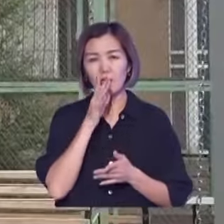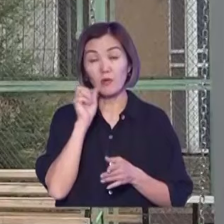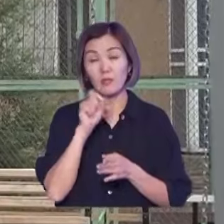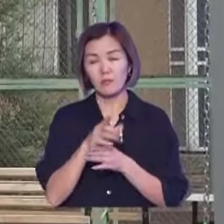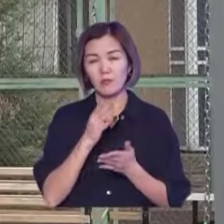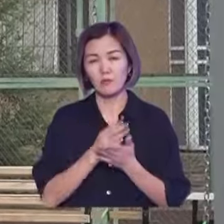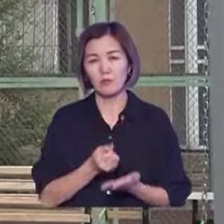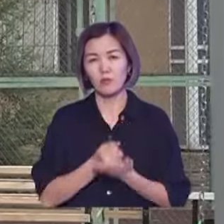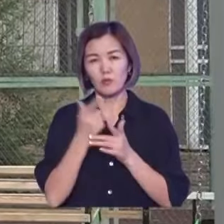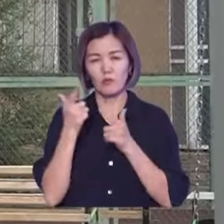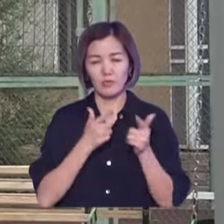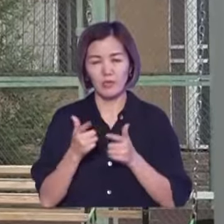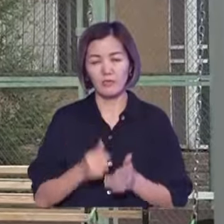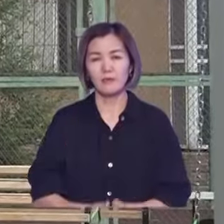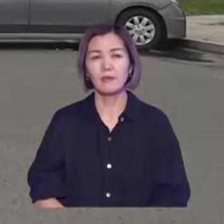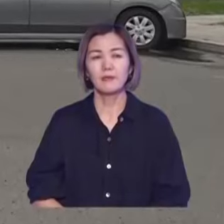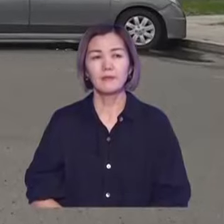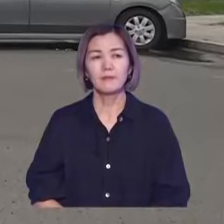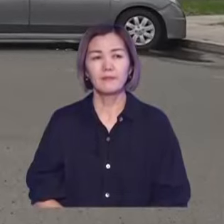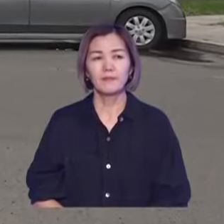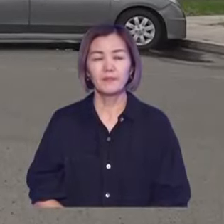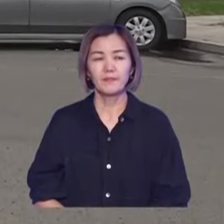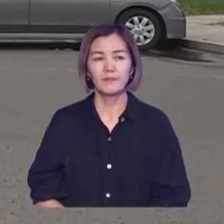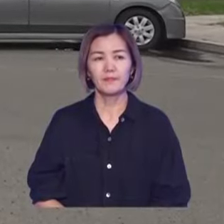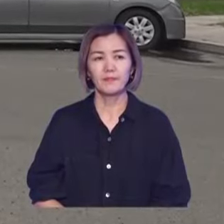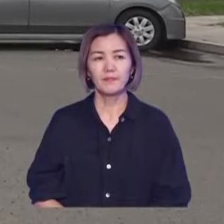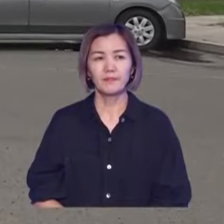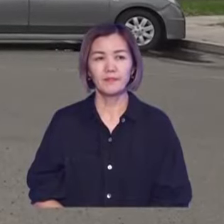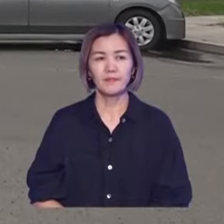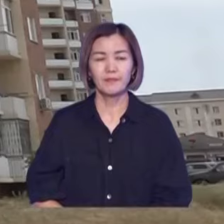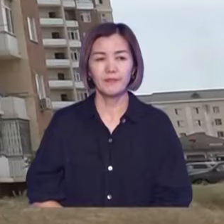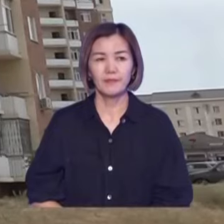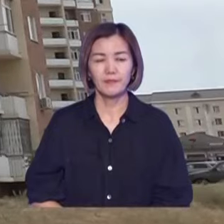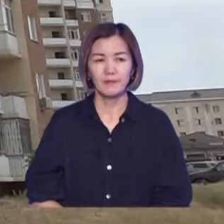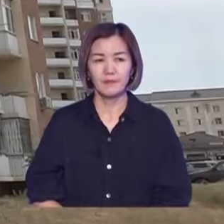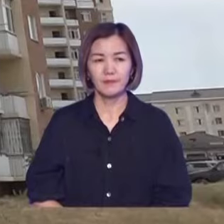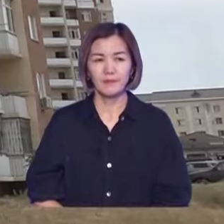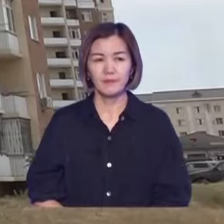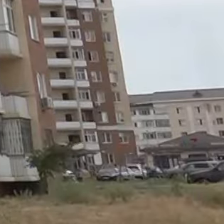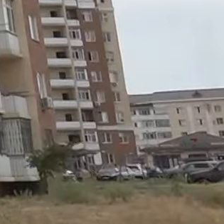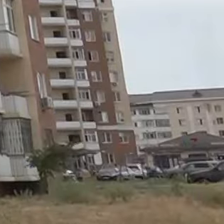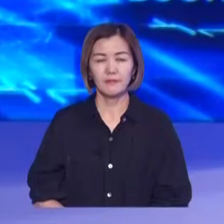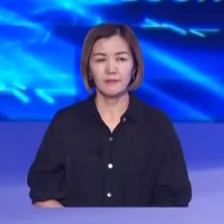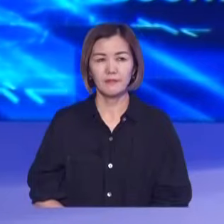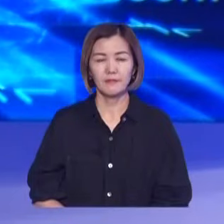болса, қолдауға дайын екендерін жеткізді. Нұржан Қасамұлатов, Жаслан Шынгенже, Жетісу арнасы.